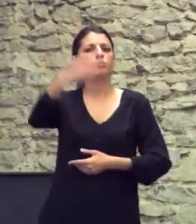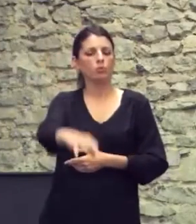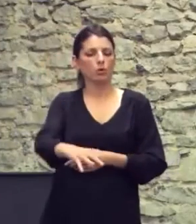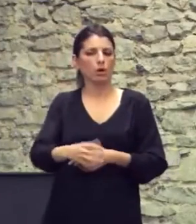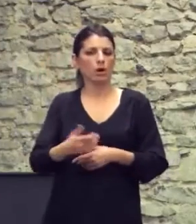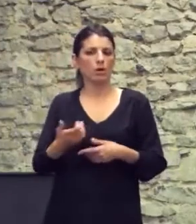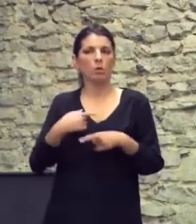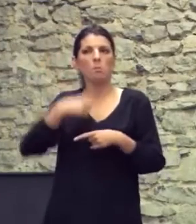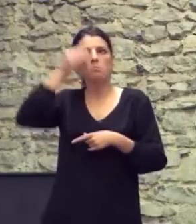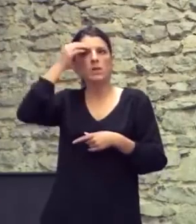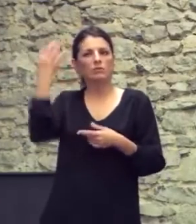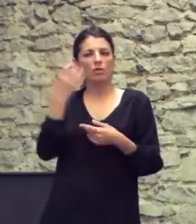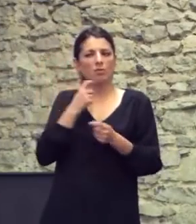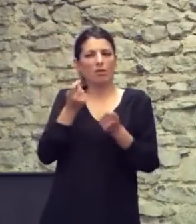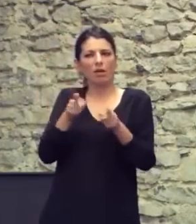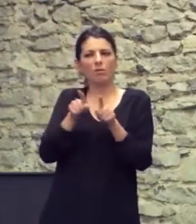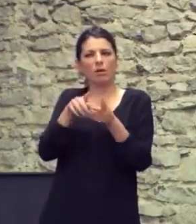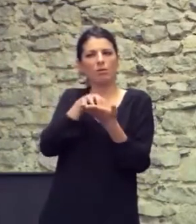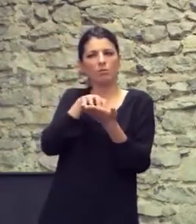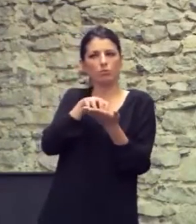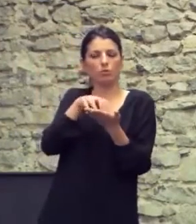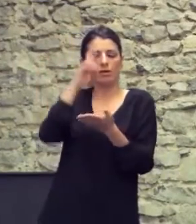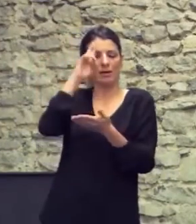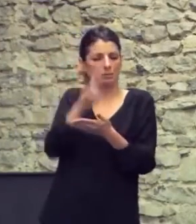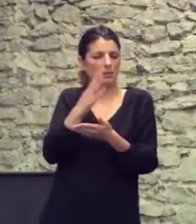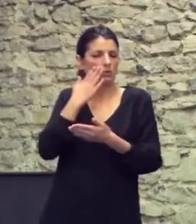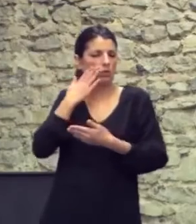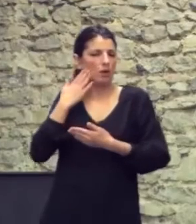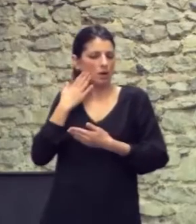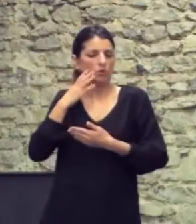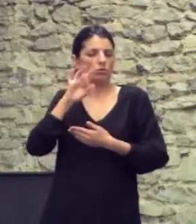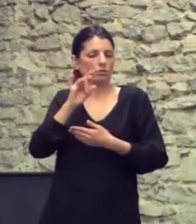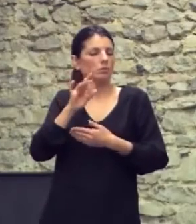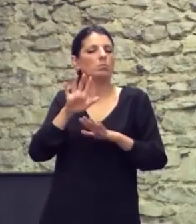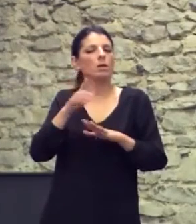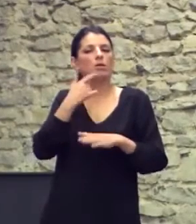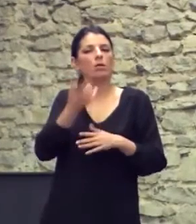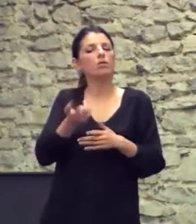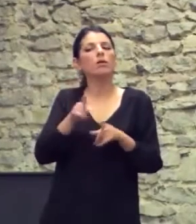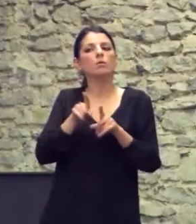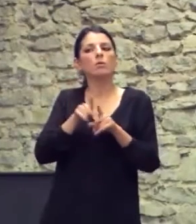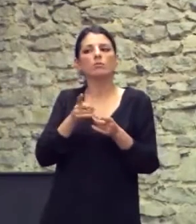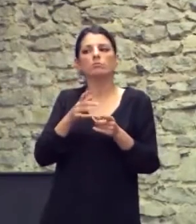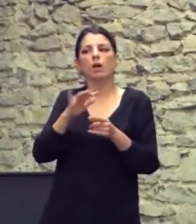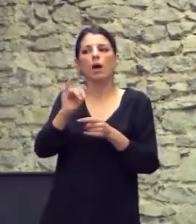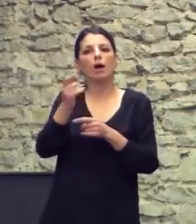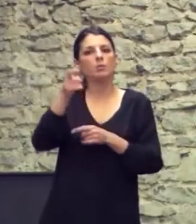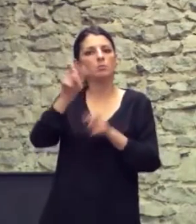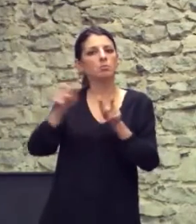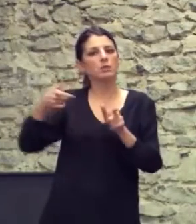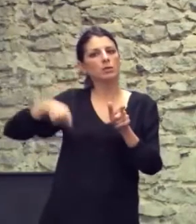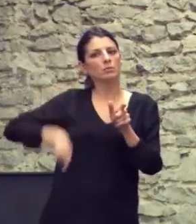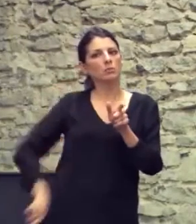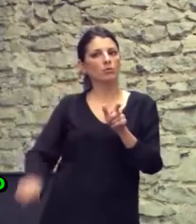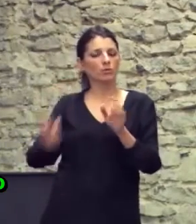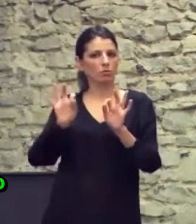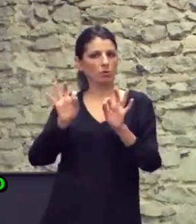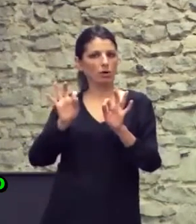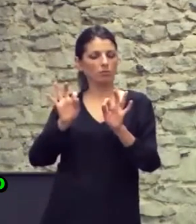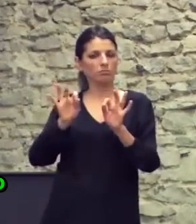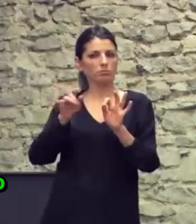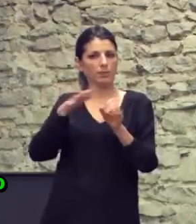zalantzan jarri behar dugula, errespetu handiz eta kariño handiz, badagoela jende bat profesionalizatu egiten dena gai hauetan, eta horrek ematen digula pilo